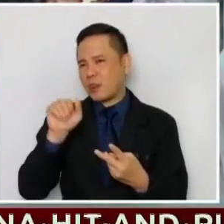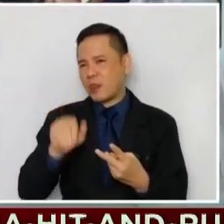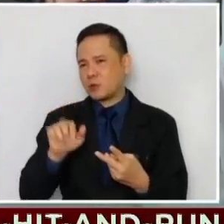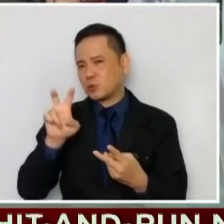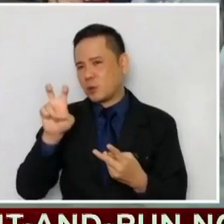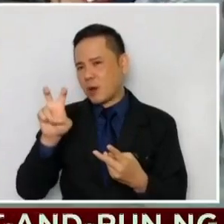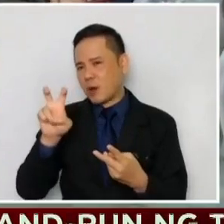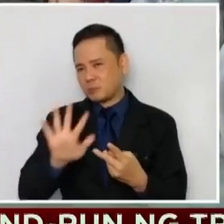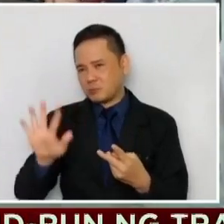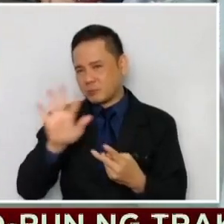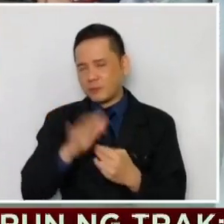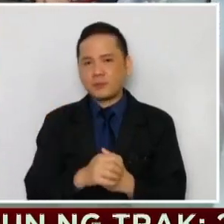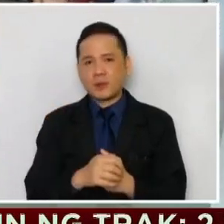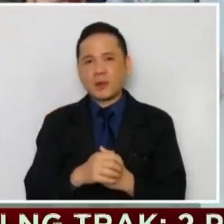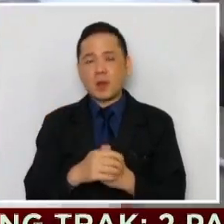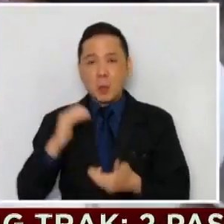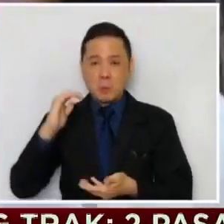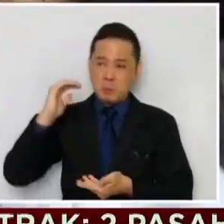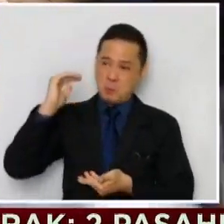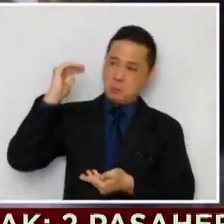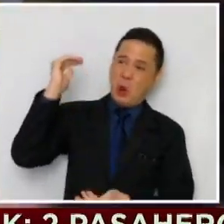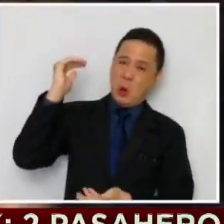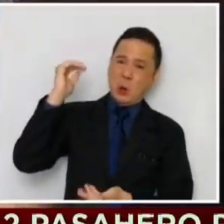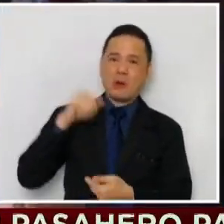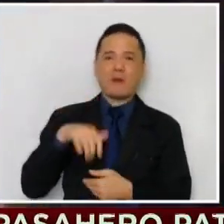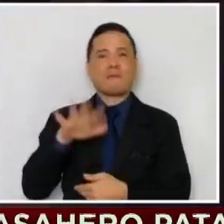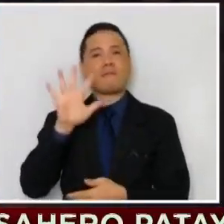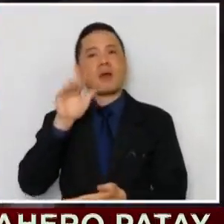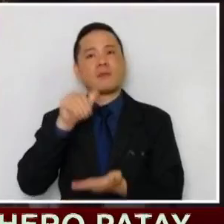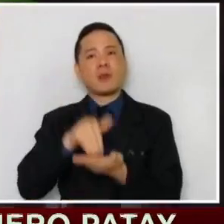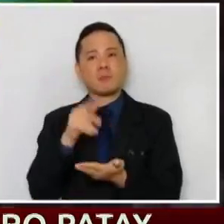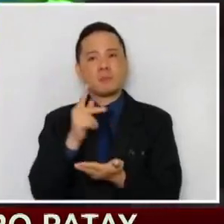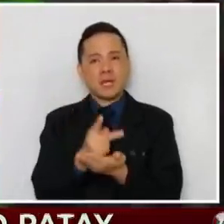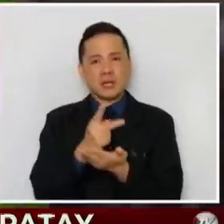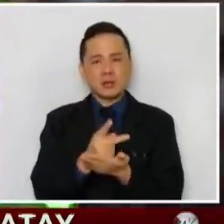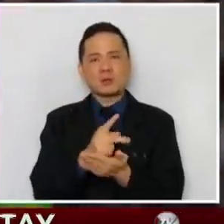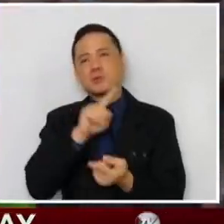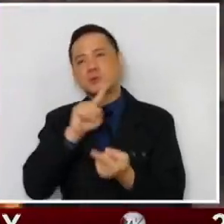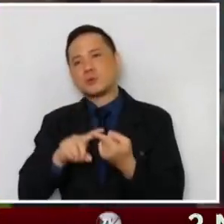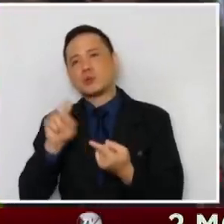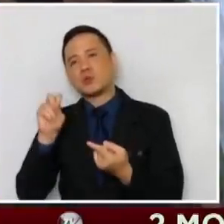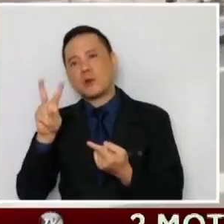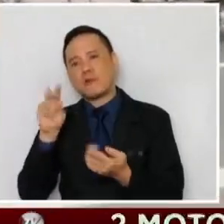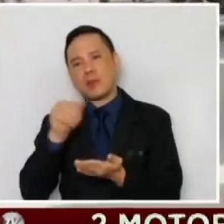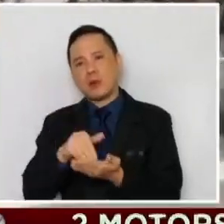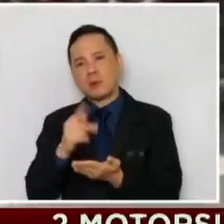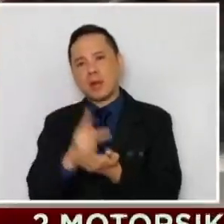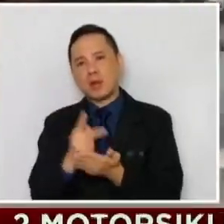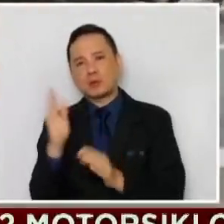size naman, magsisimula ang presyo sa 5,000 pesos hanggang 12,000 pesos.